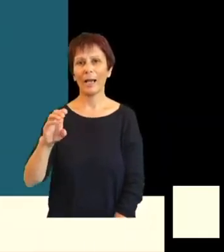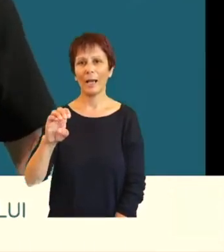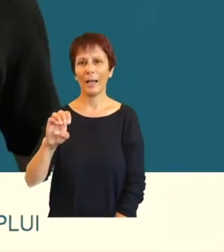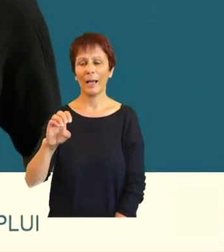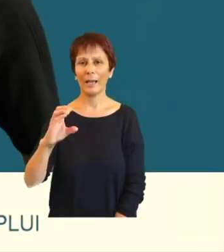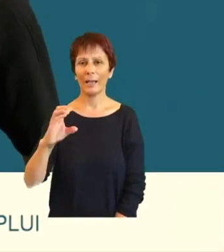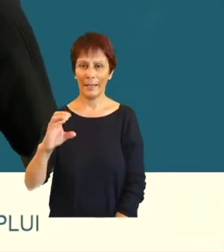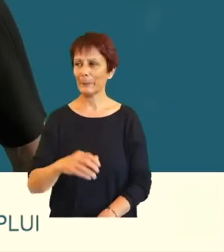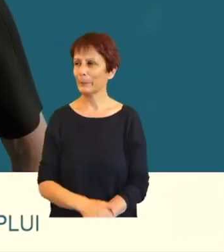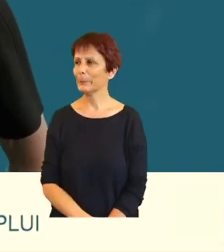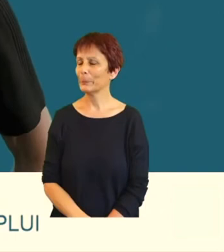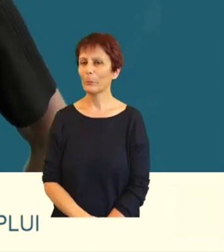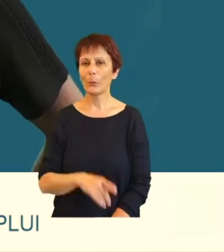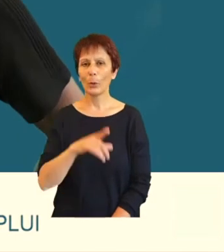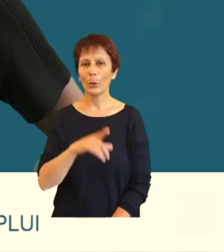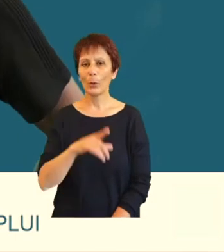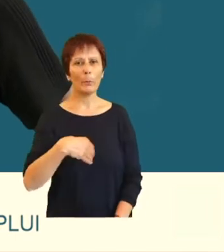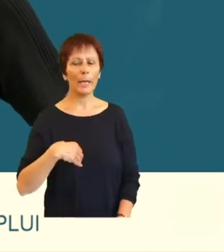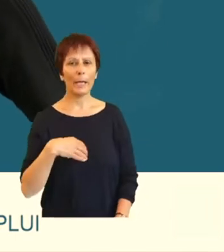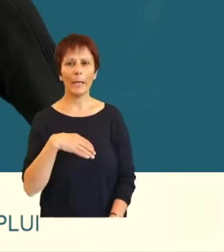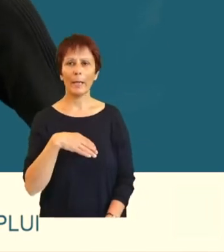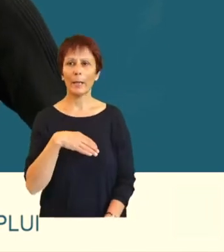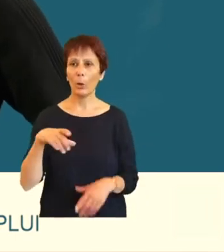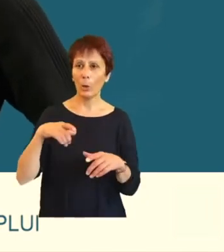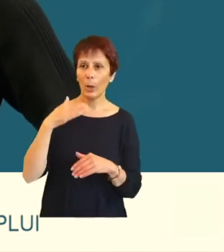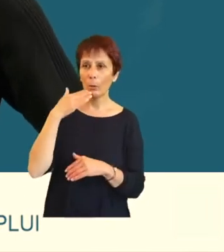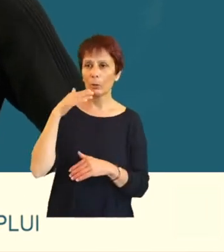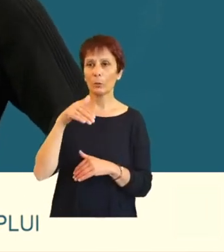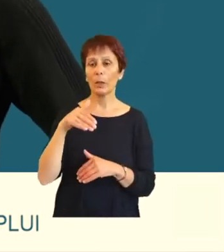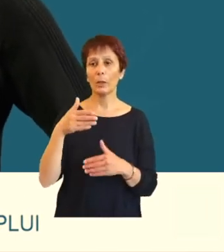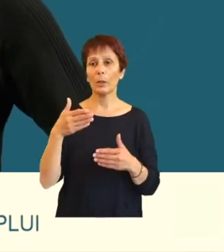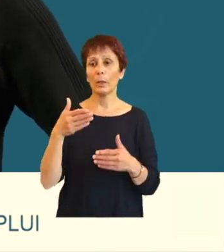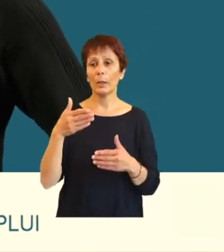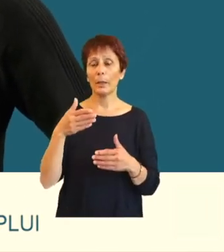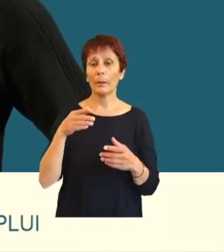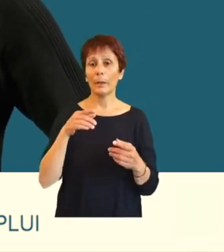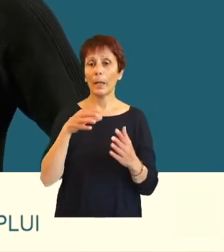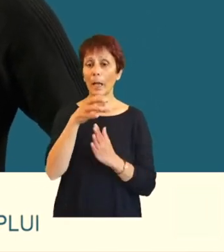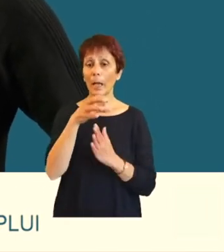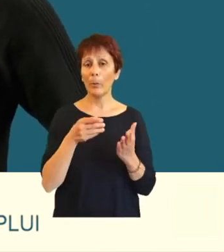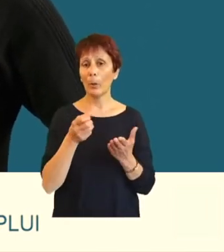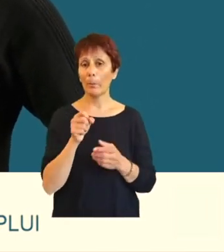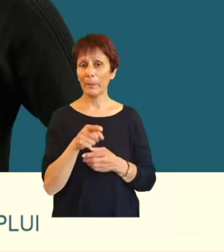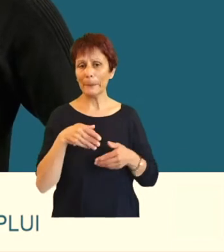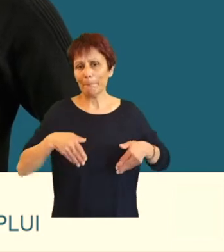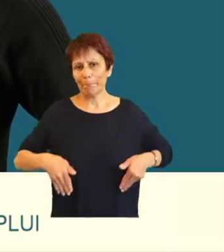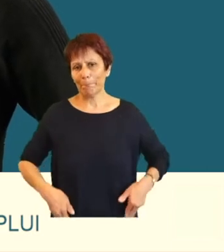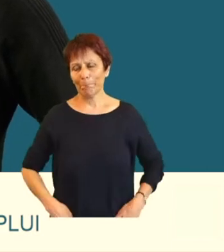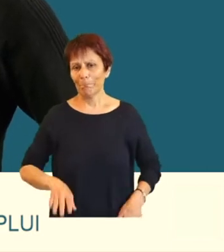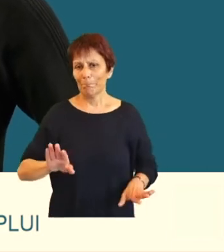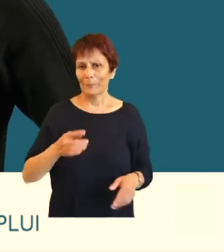Monsieur le maire, chers collègues, bonsoir. Nous nous abstiendrons sur cette délibération car elle limite le champ